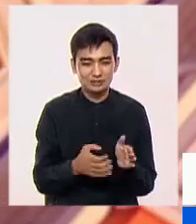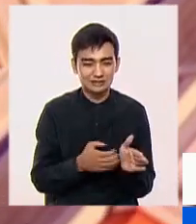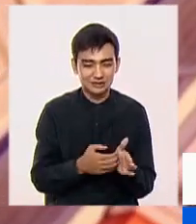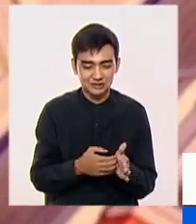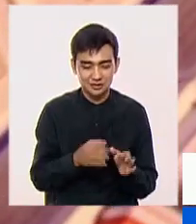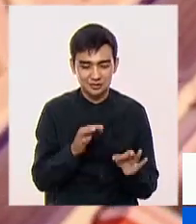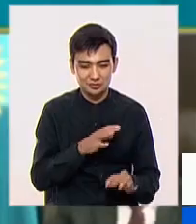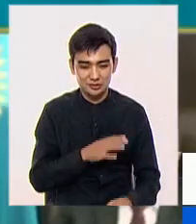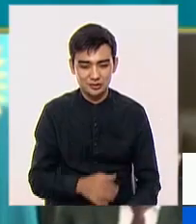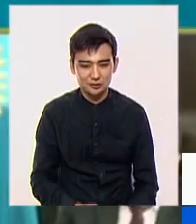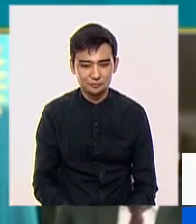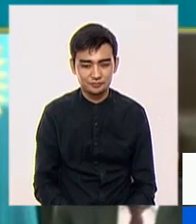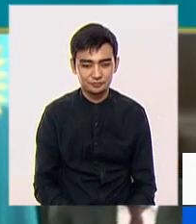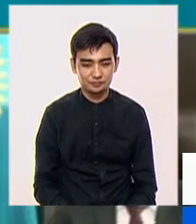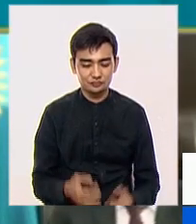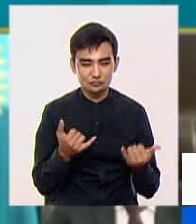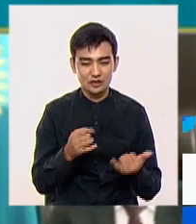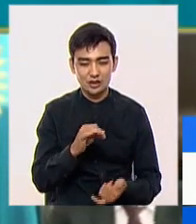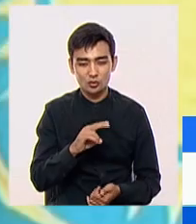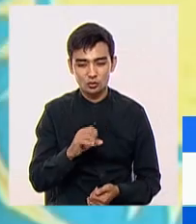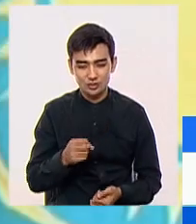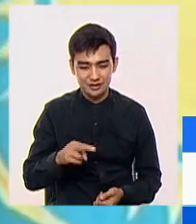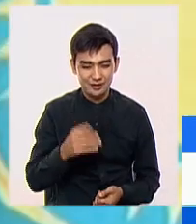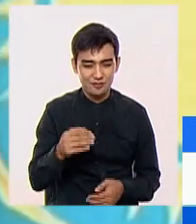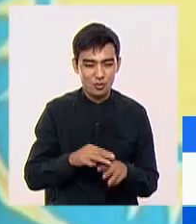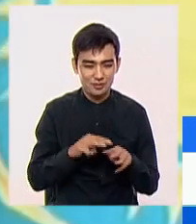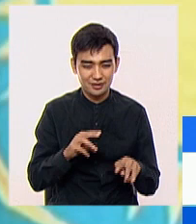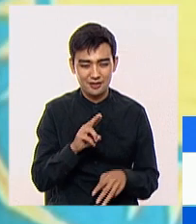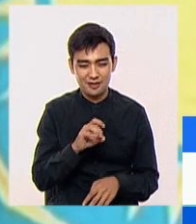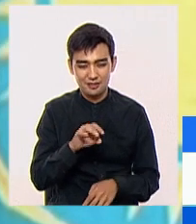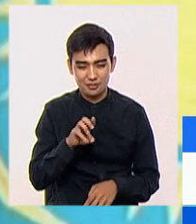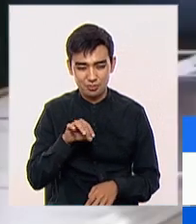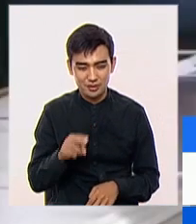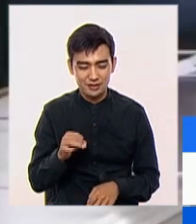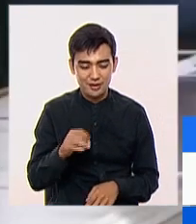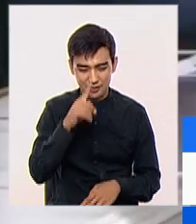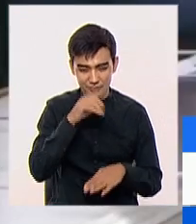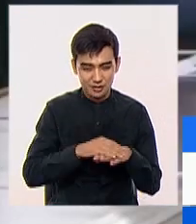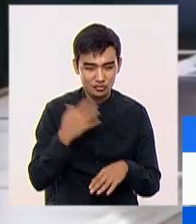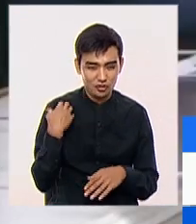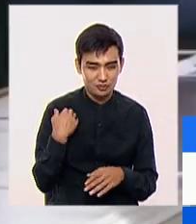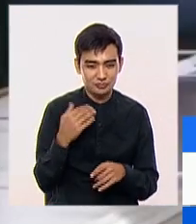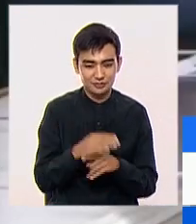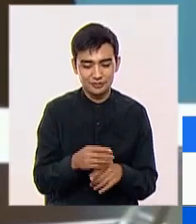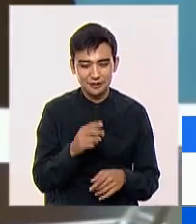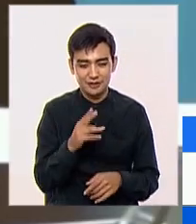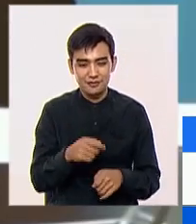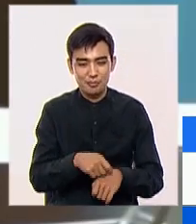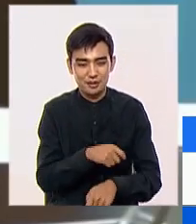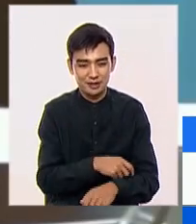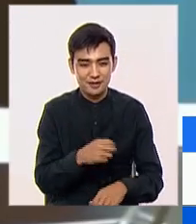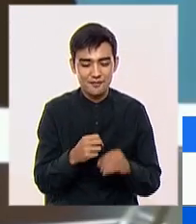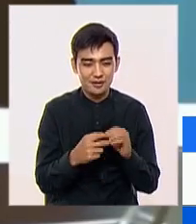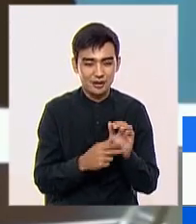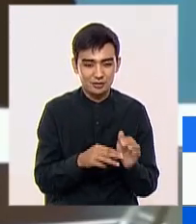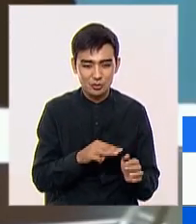отыр. Бүгін ғана индустрия және инфрақұрылымдық даму министрі Қайырбек Өскенбаев үкімет басшысынан пайдалануға берілетін шаршы метр көлемін 18 миллионнан